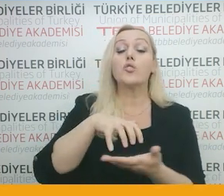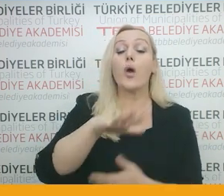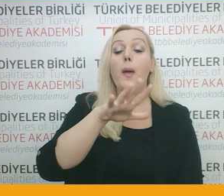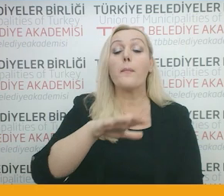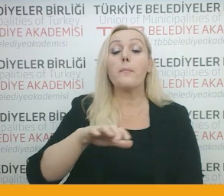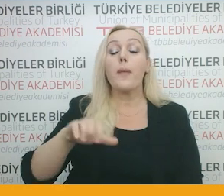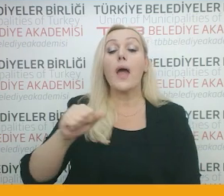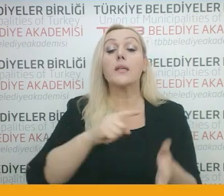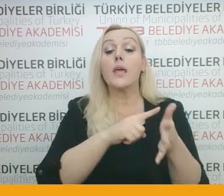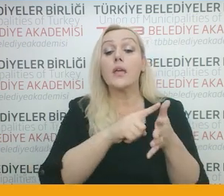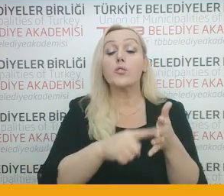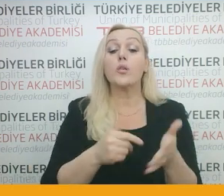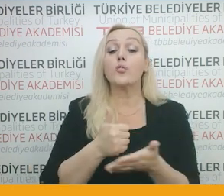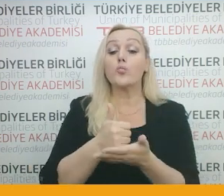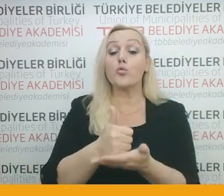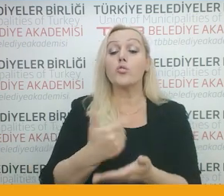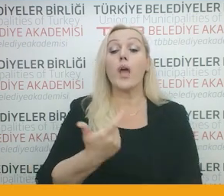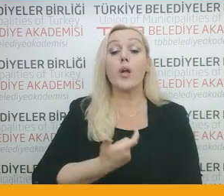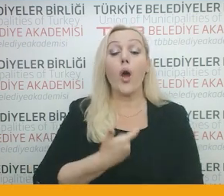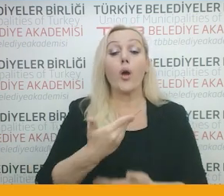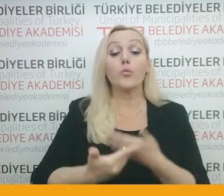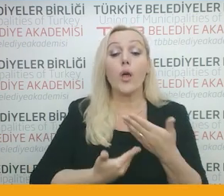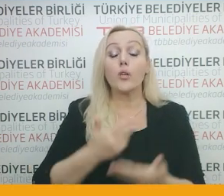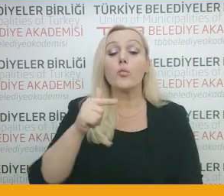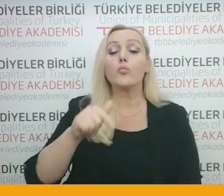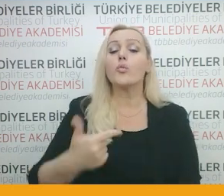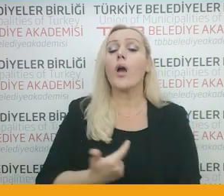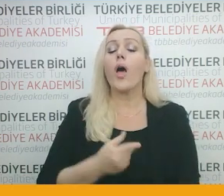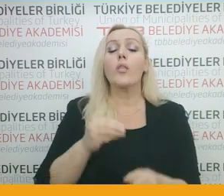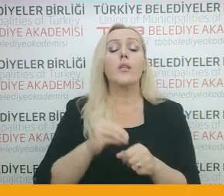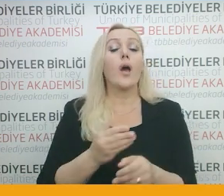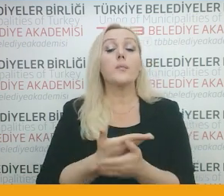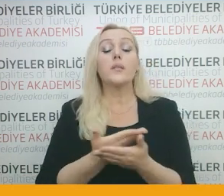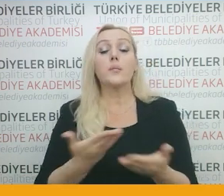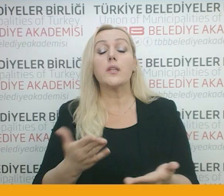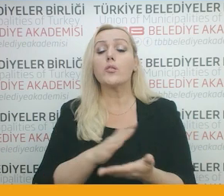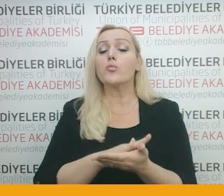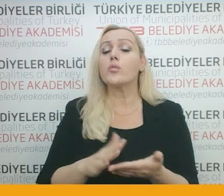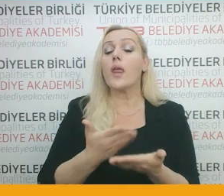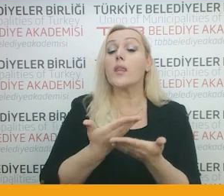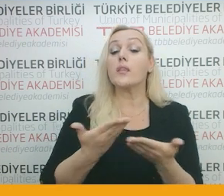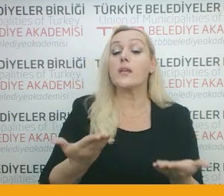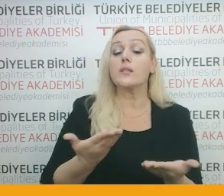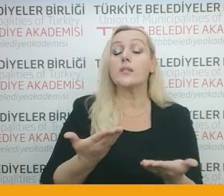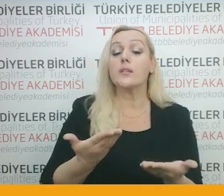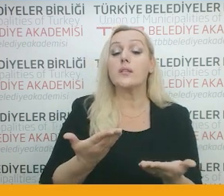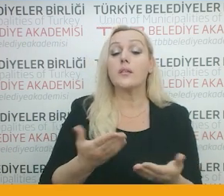Yönetim Bütçe Kanunu'ndan bahsediyor. Bu kanun kapsamı nedir, düzeni nedir, nasıldır?